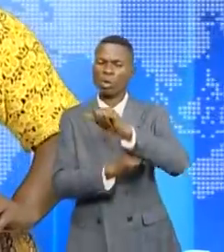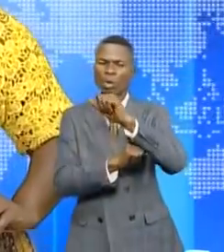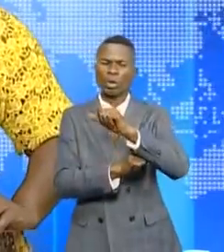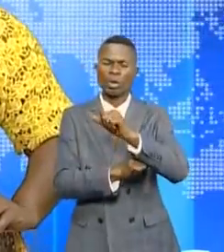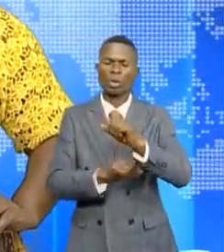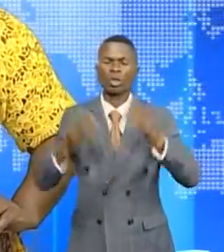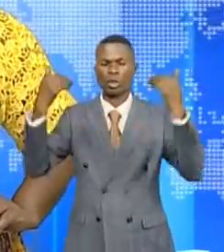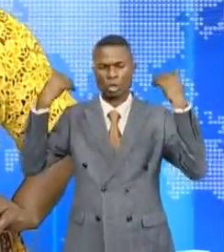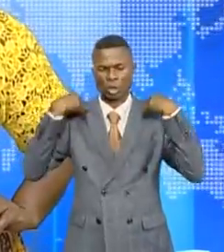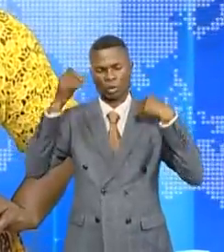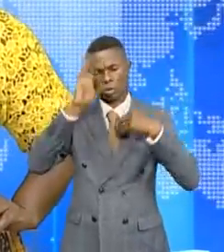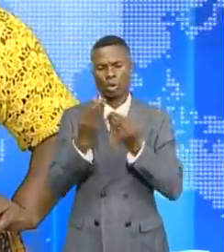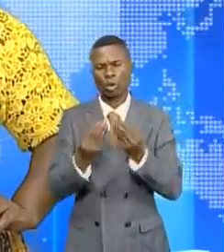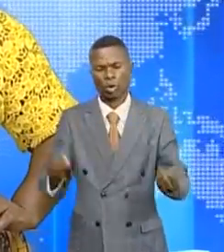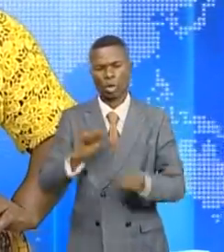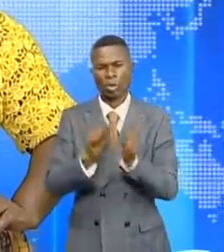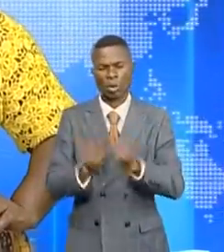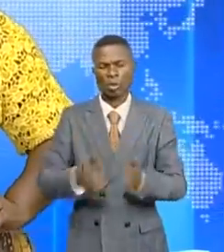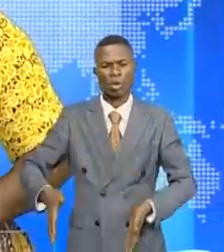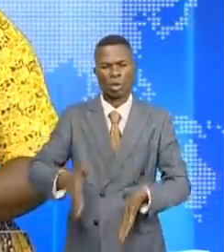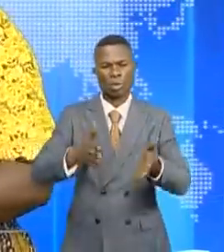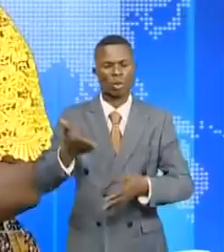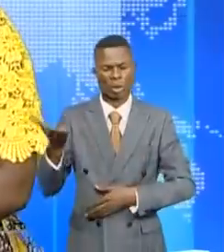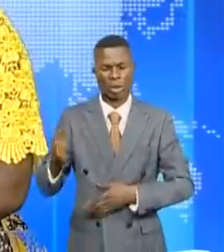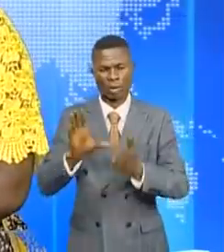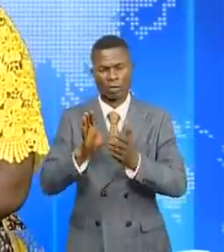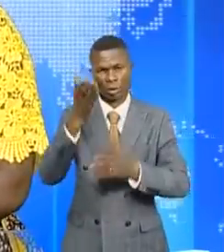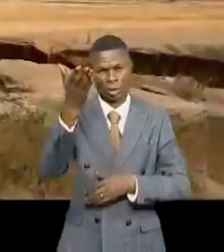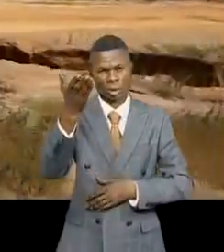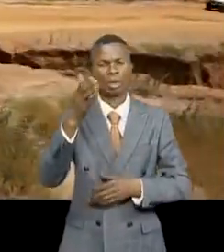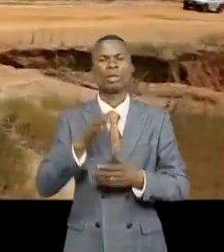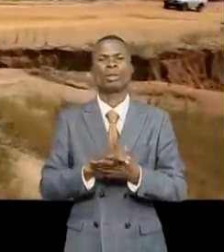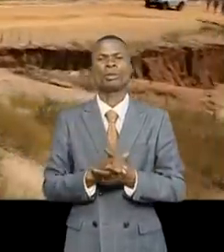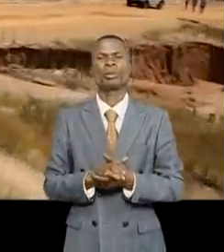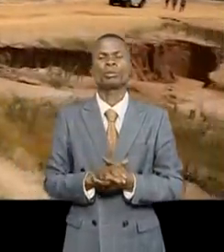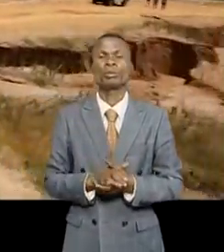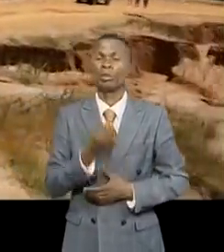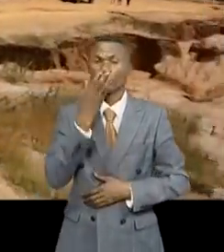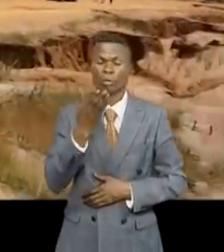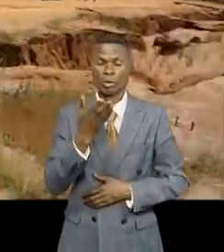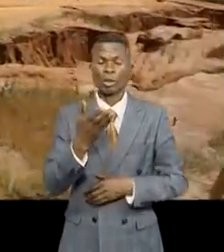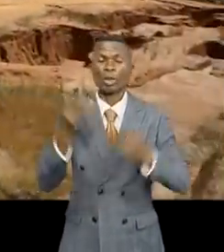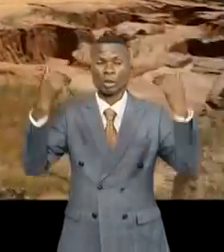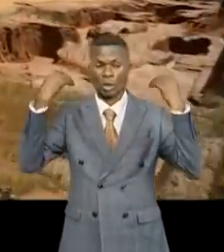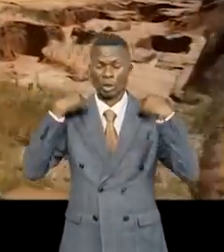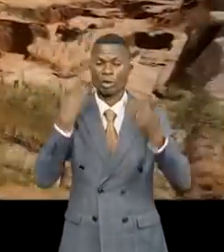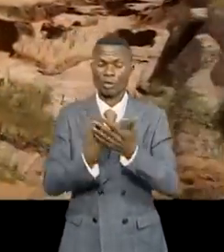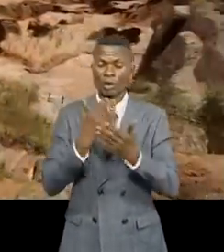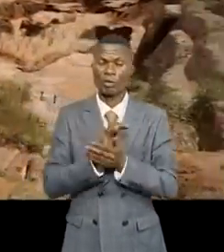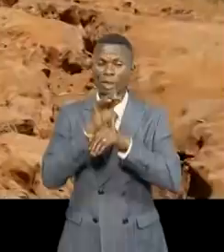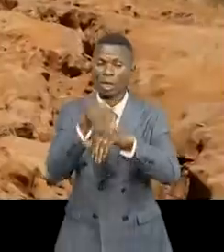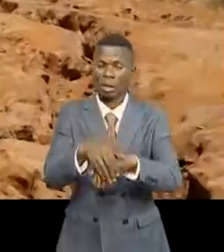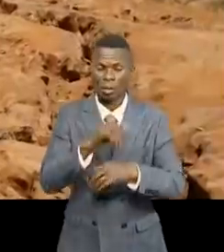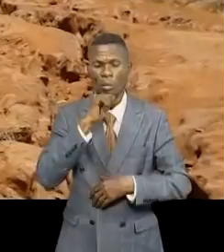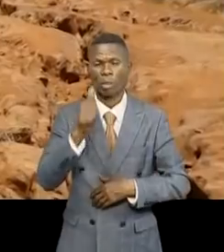l'endroit des autorités du pays pour la réhabilitation de cette route. Nadine Yango. Si aucune intervention d'urgence ne se